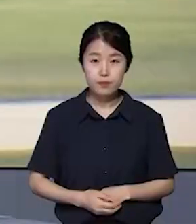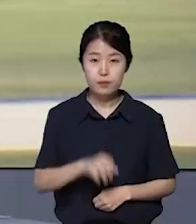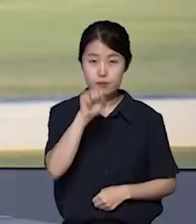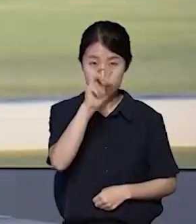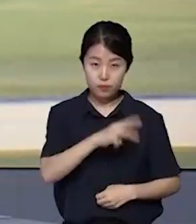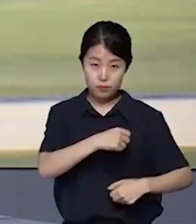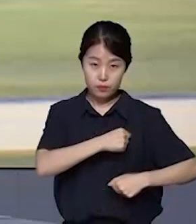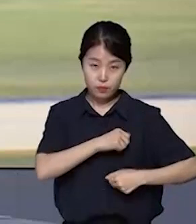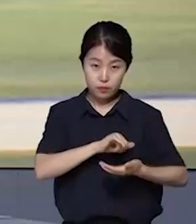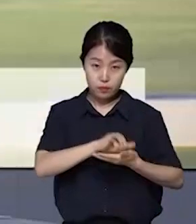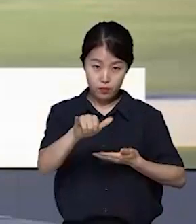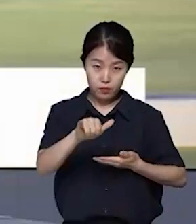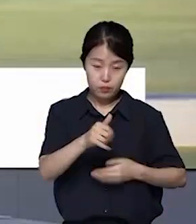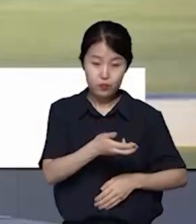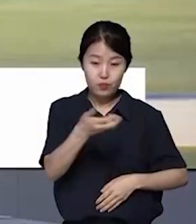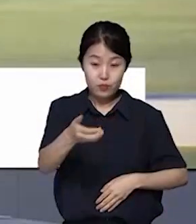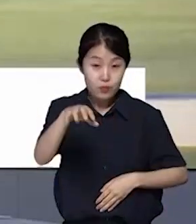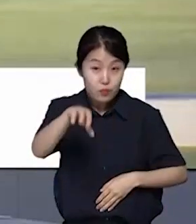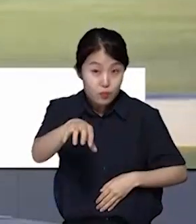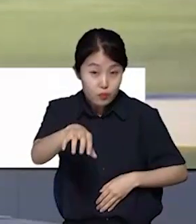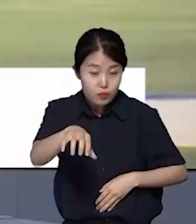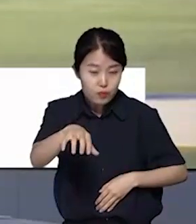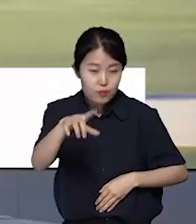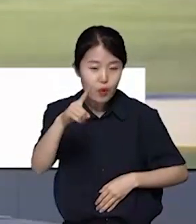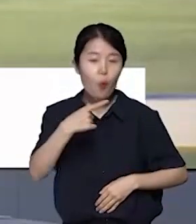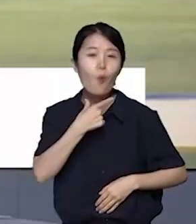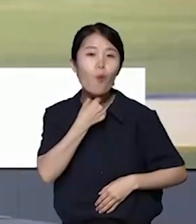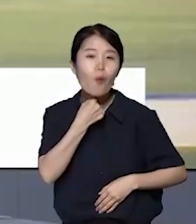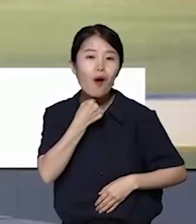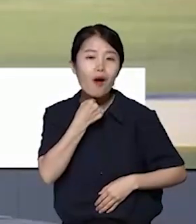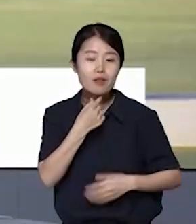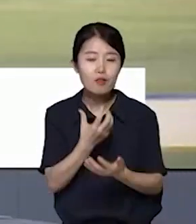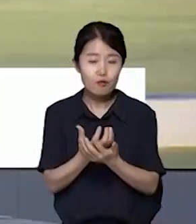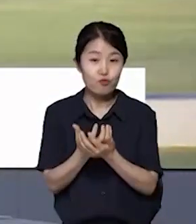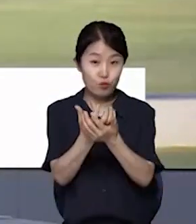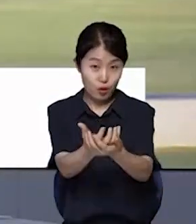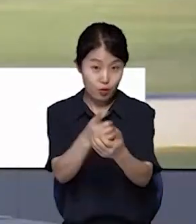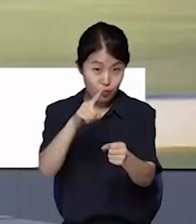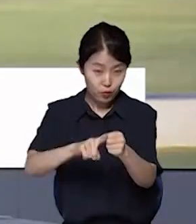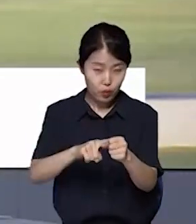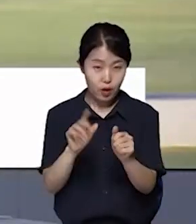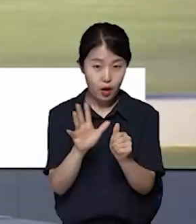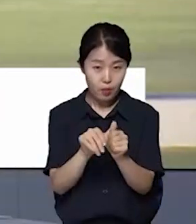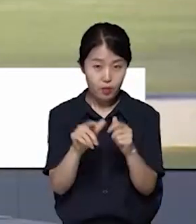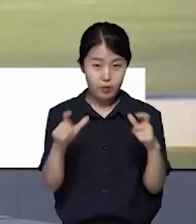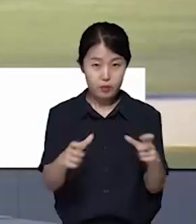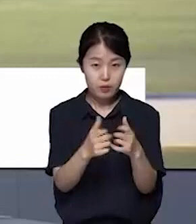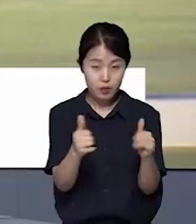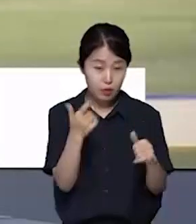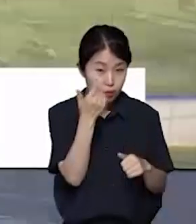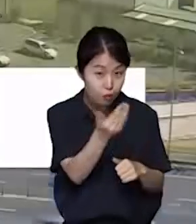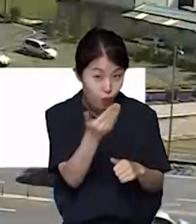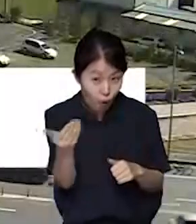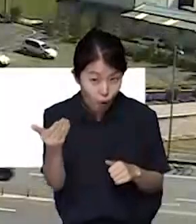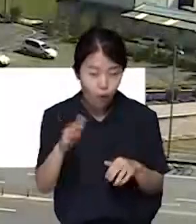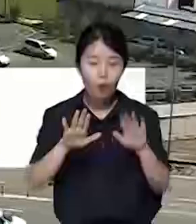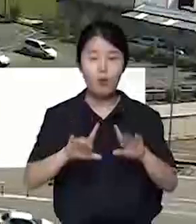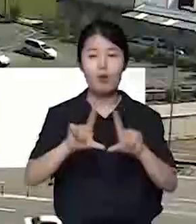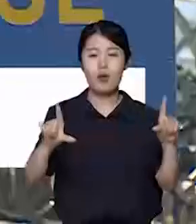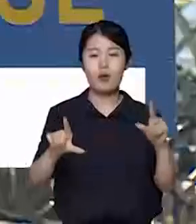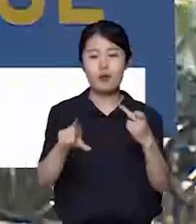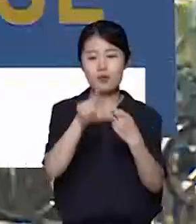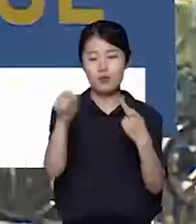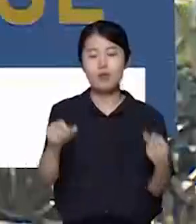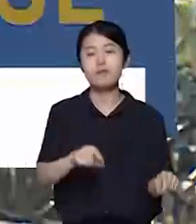광주 군공항 예비 이전 후보지 유치 의향서 제출을 위한 한평군민 여론조사가 올해 말로 연기됐습니다.